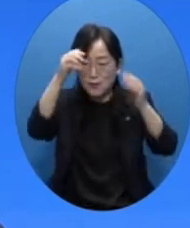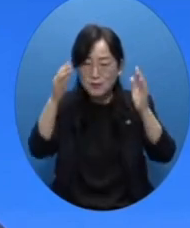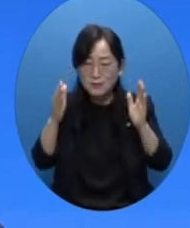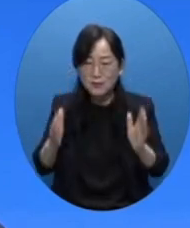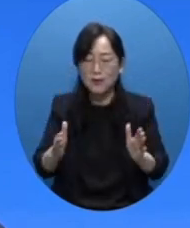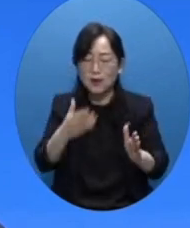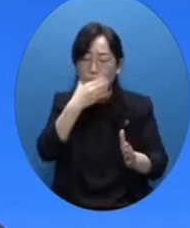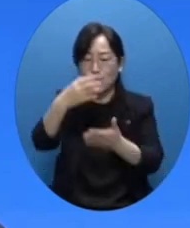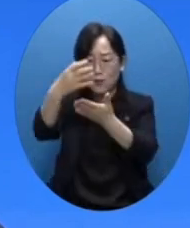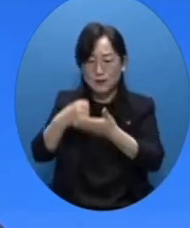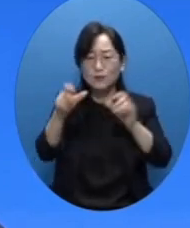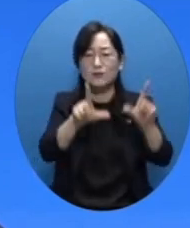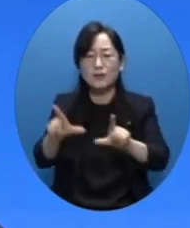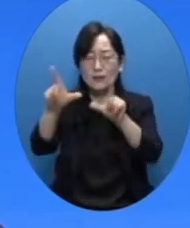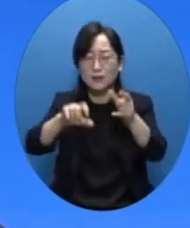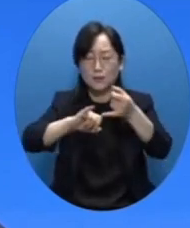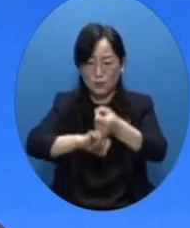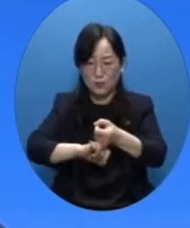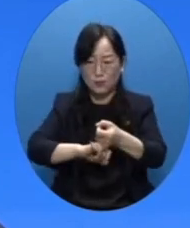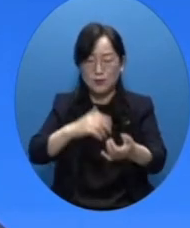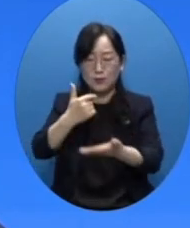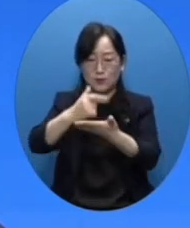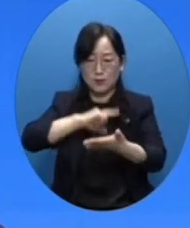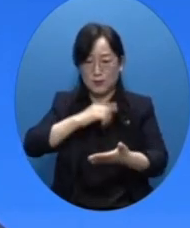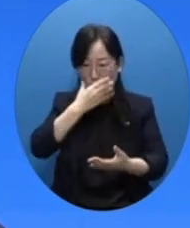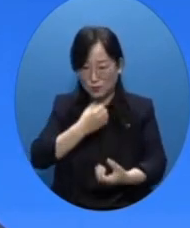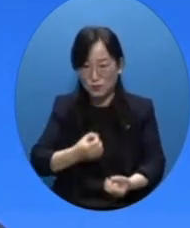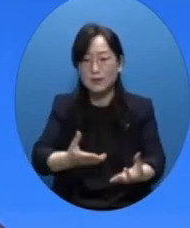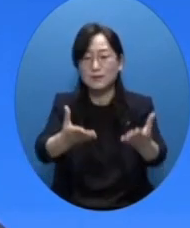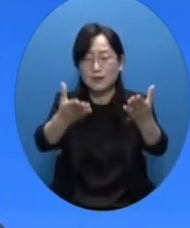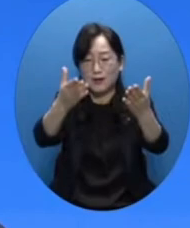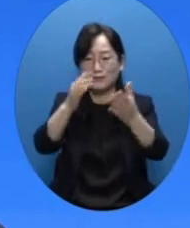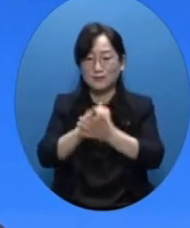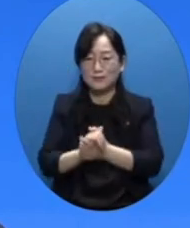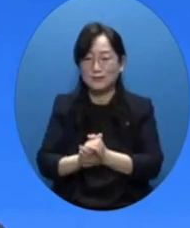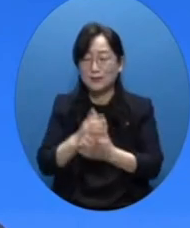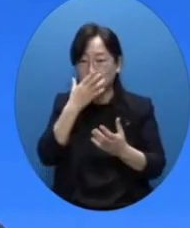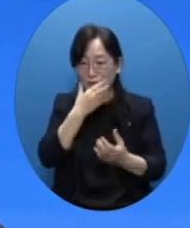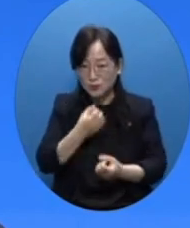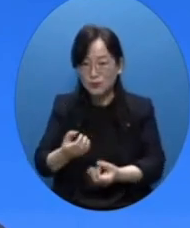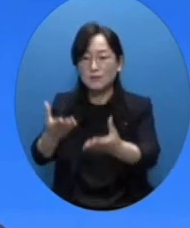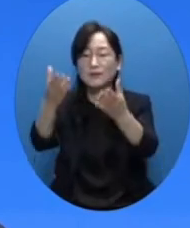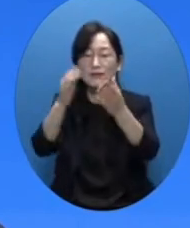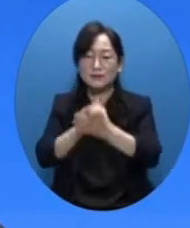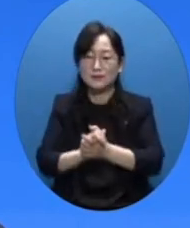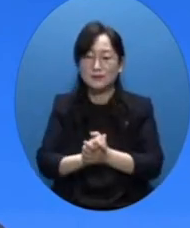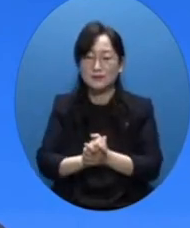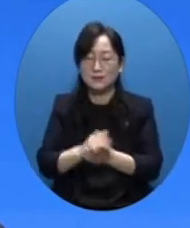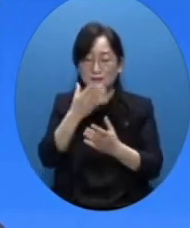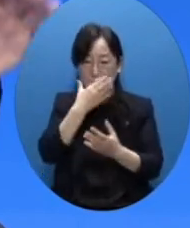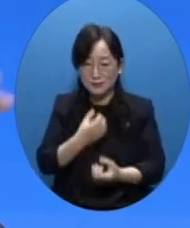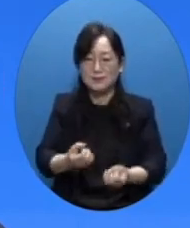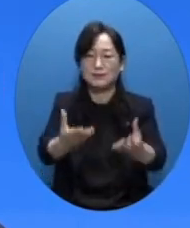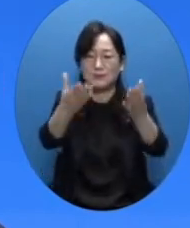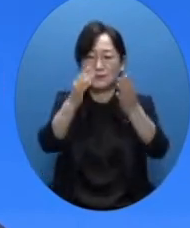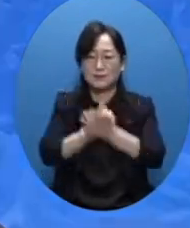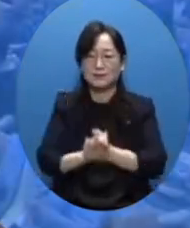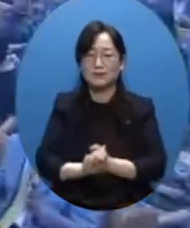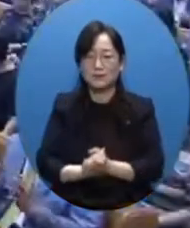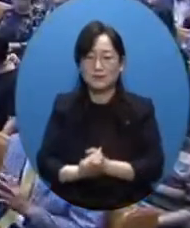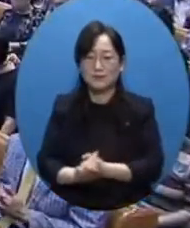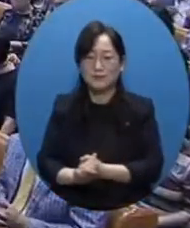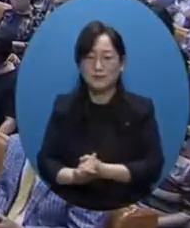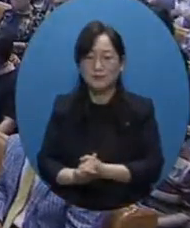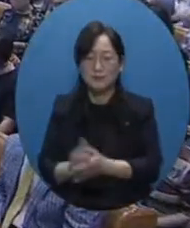복된 인생 살아가는 여러분 모두가 되기를 주님의 이름으로 축원합니다 시간 합니다 지원합니다